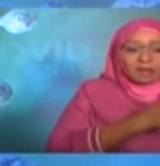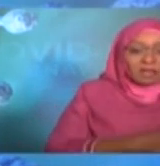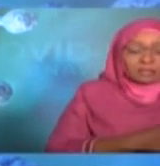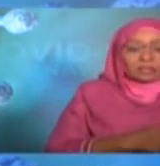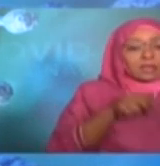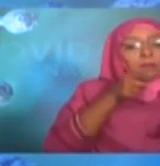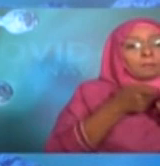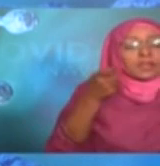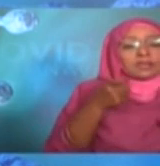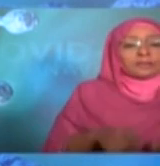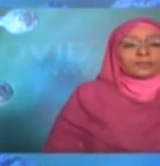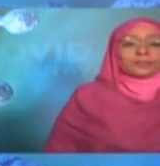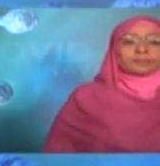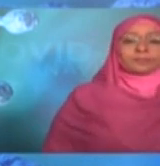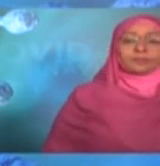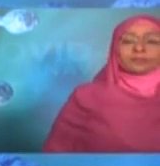ناحية